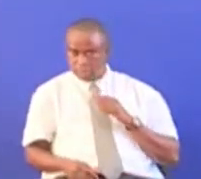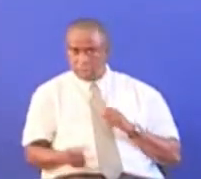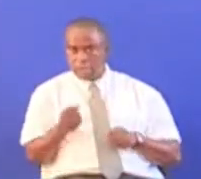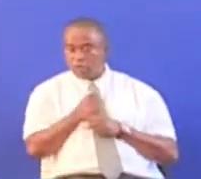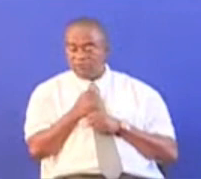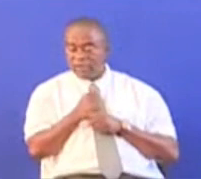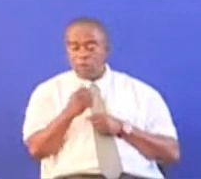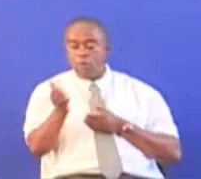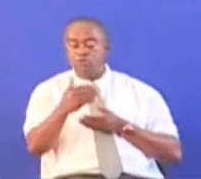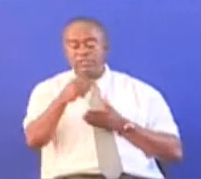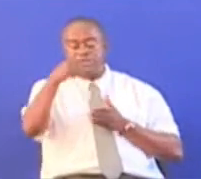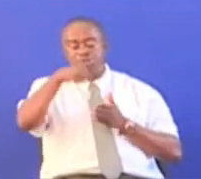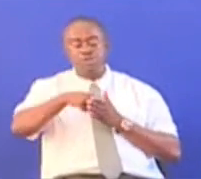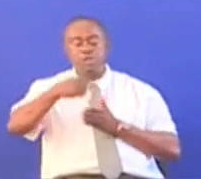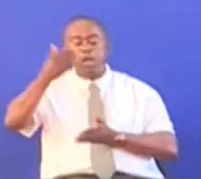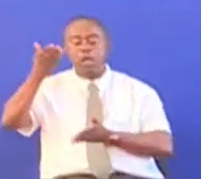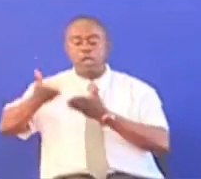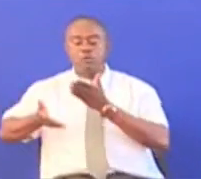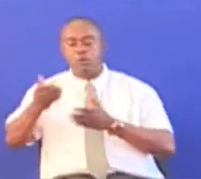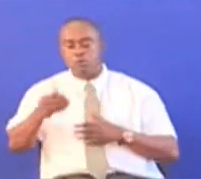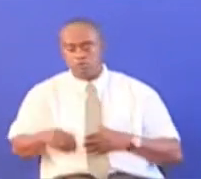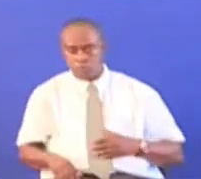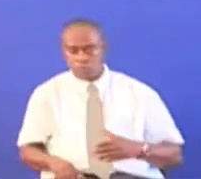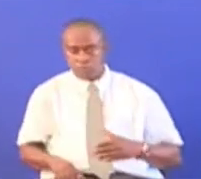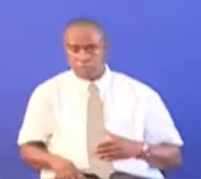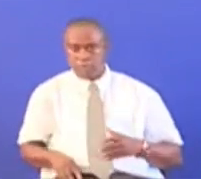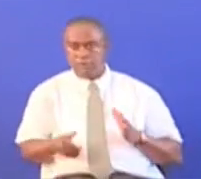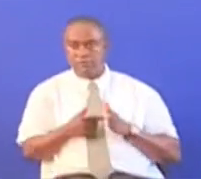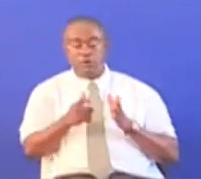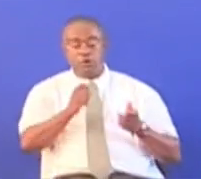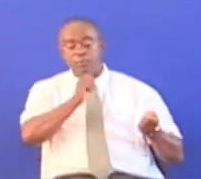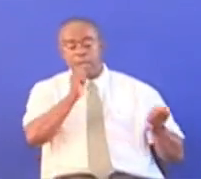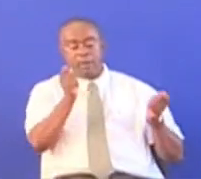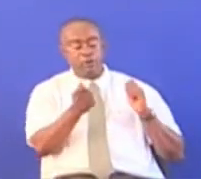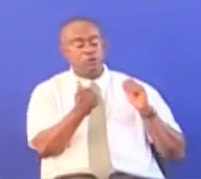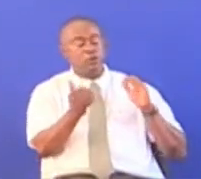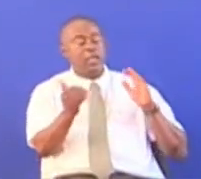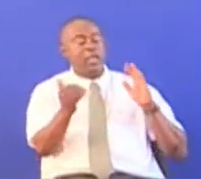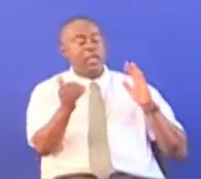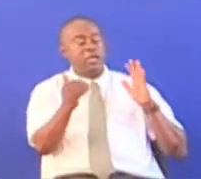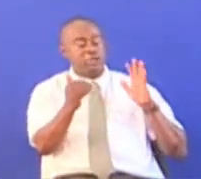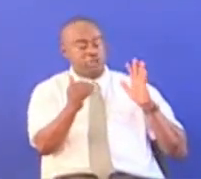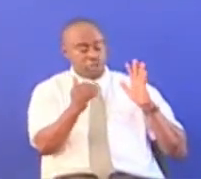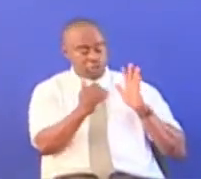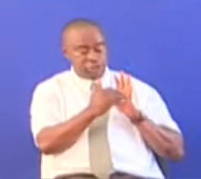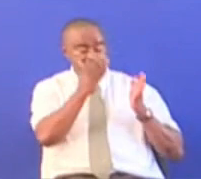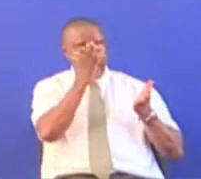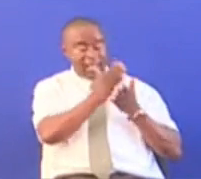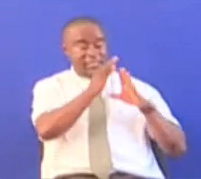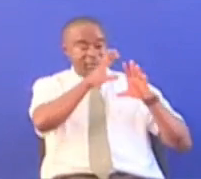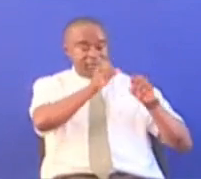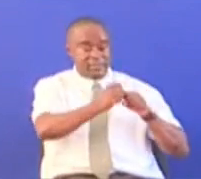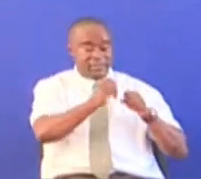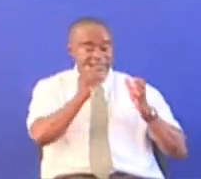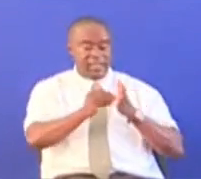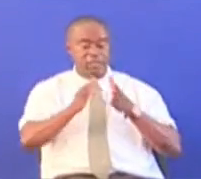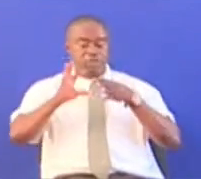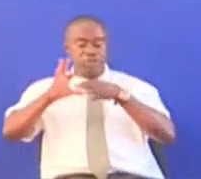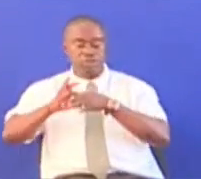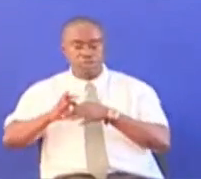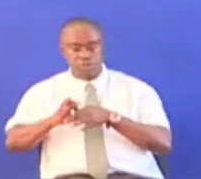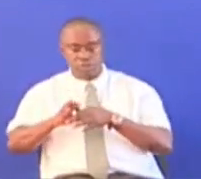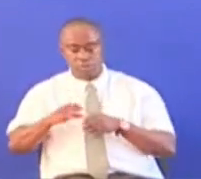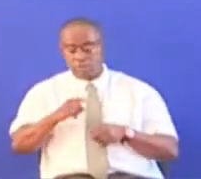ya kiwango kidogo. Kwa mfano mabadiliko ya sheria hakimiliki na hakishiriki ya mwaka 2022 ambayo